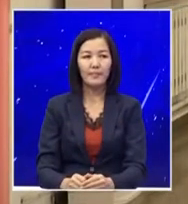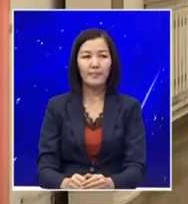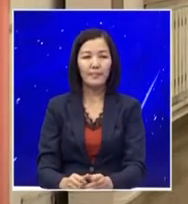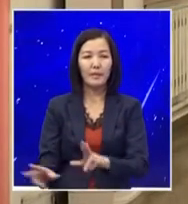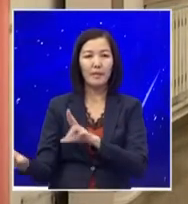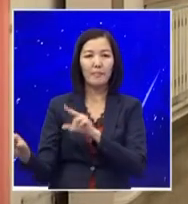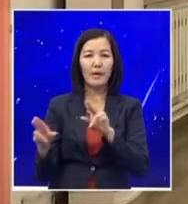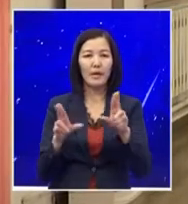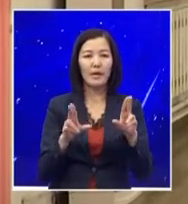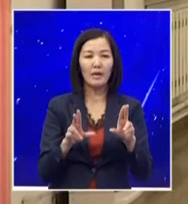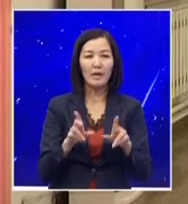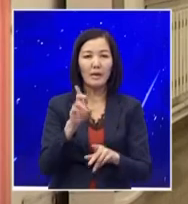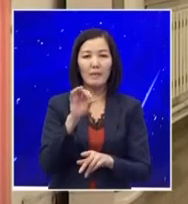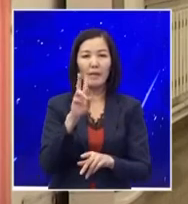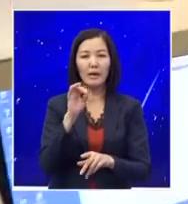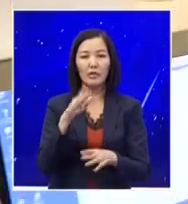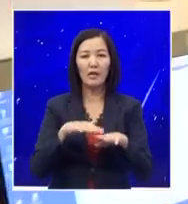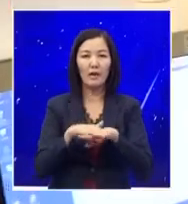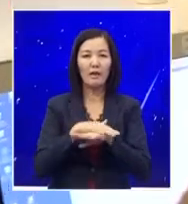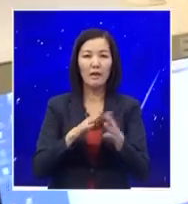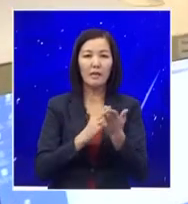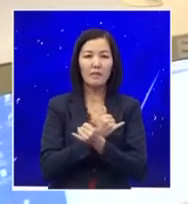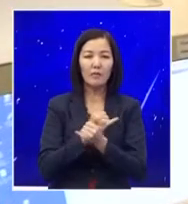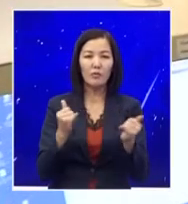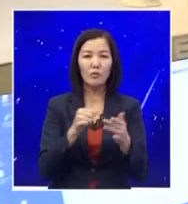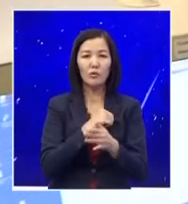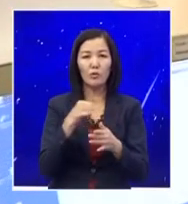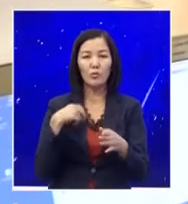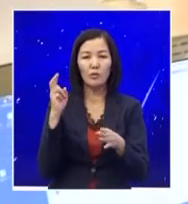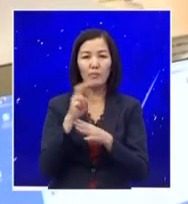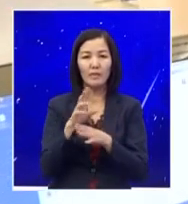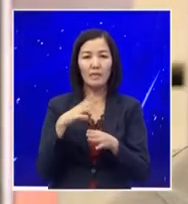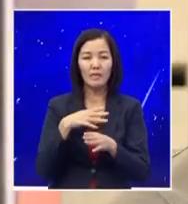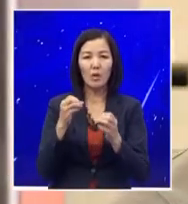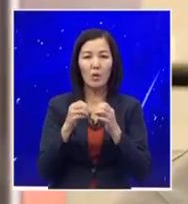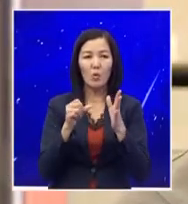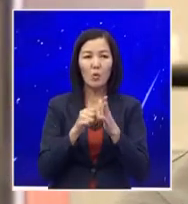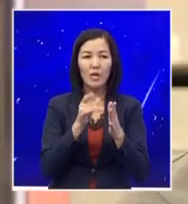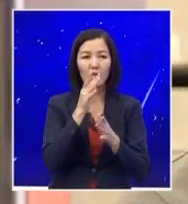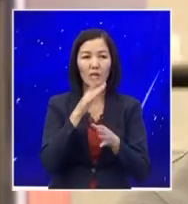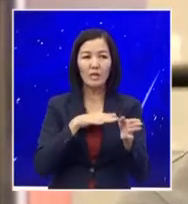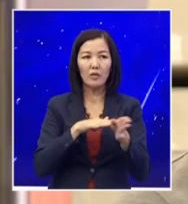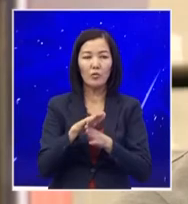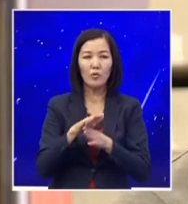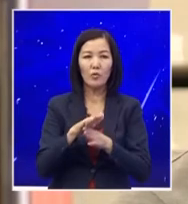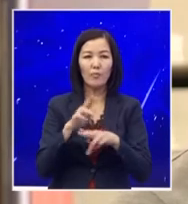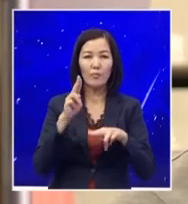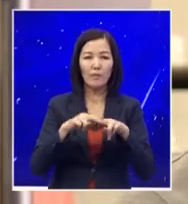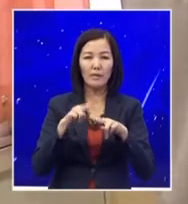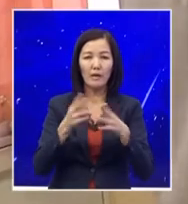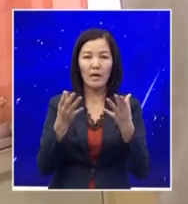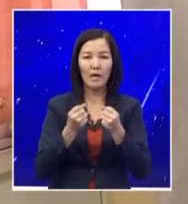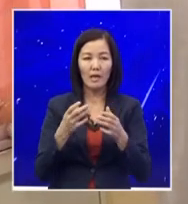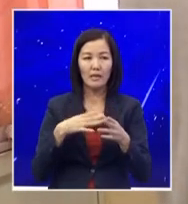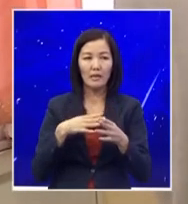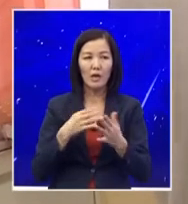Бақытжан Советовтың өзі өз болып, халыққа қызмет көрсету орталығына келгені осы. 16 жасқа толғанына орай куәлік алуға келген еді. Тап